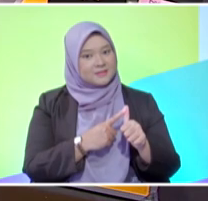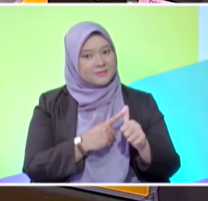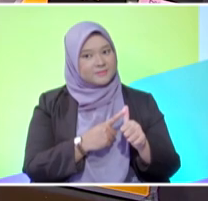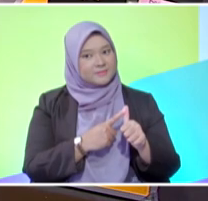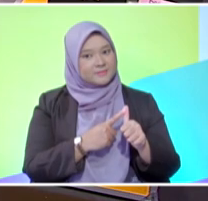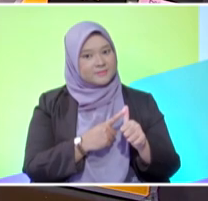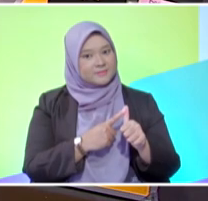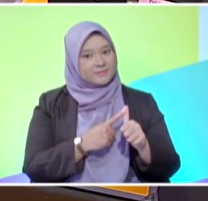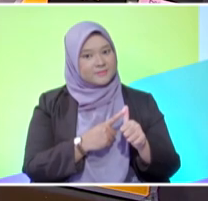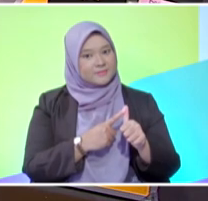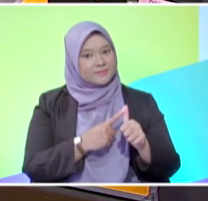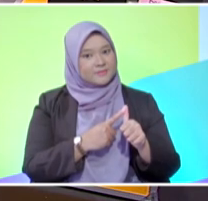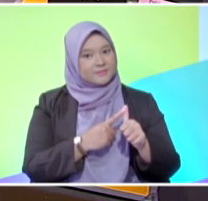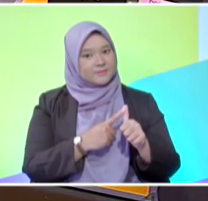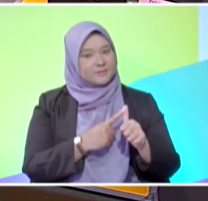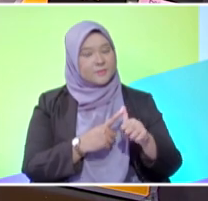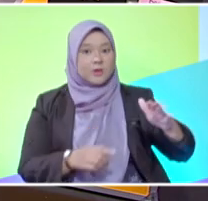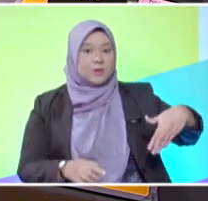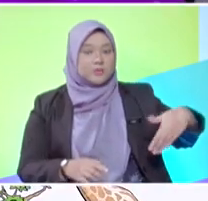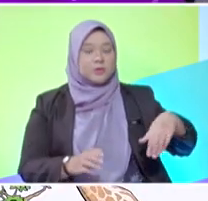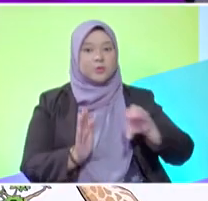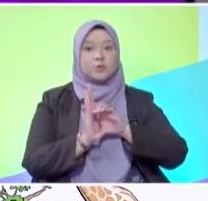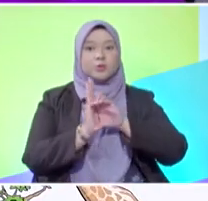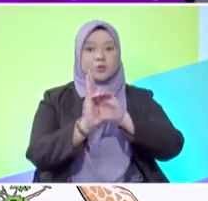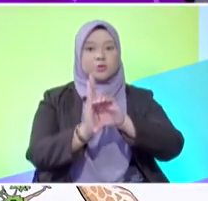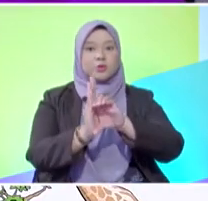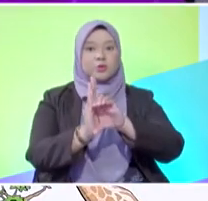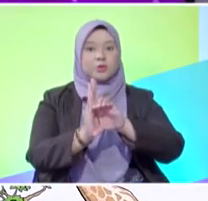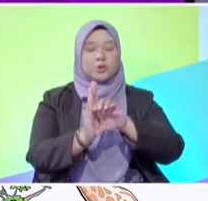tadi yang pertama Oke yang pertama